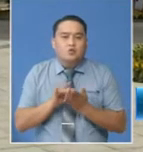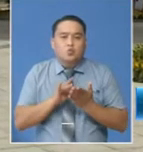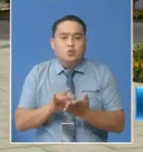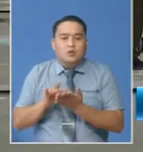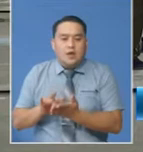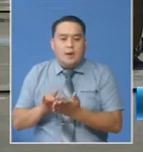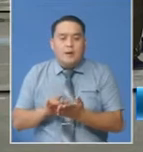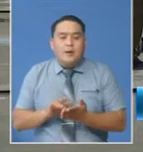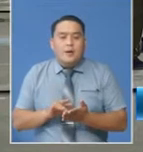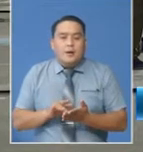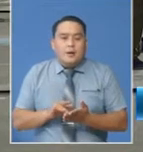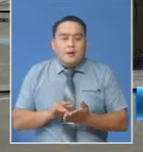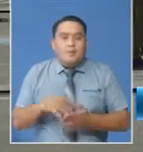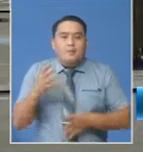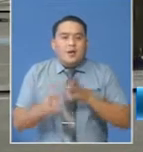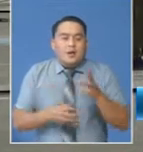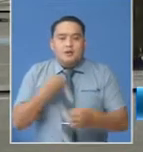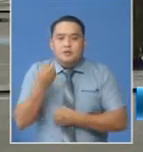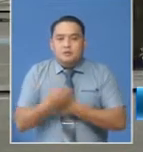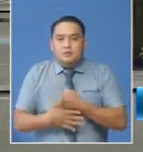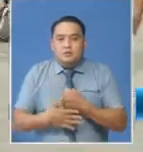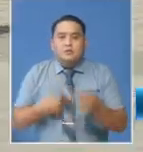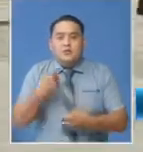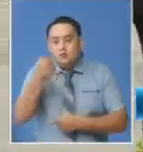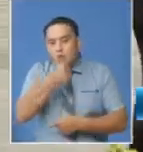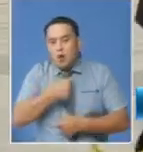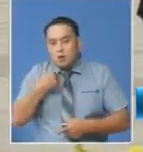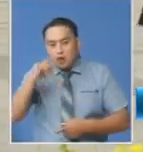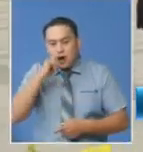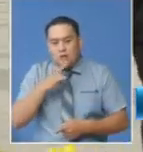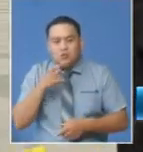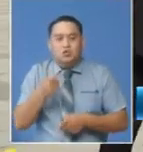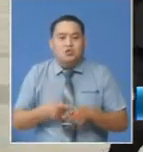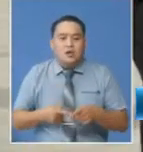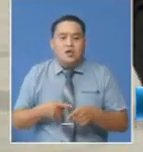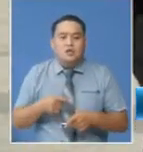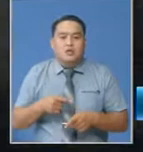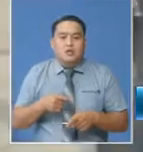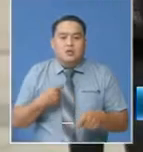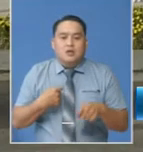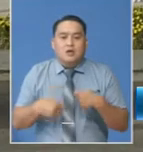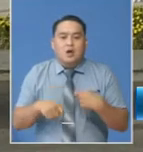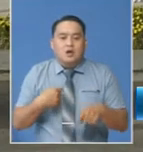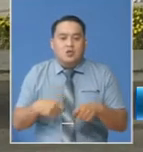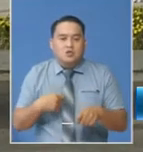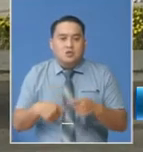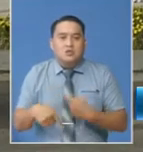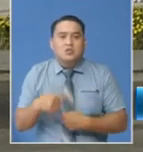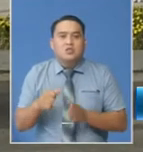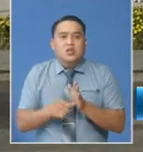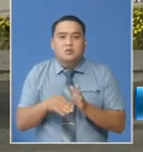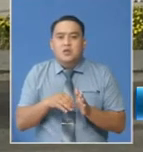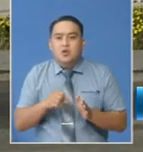По прогнозам сотрудников Международного центра, уже в следующем году казахстанскую часть МЦПС посетят более 6 миллионов